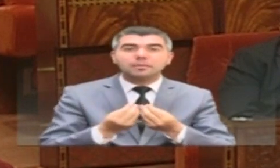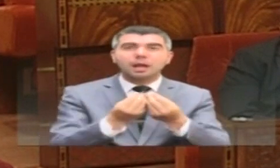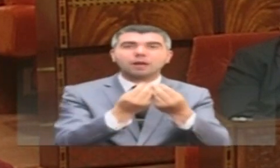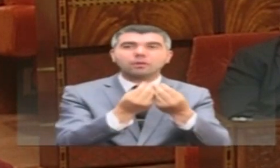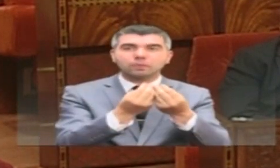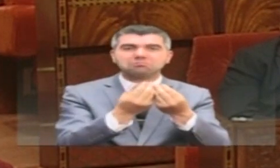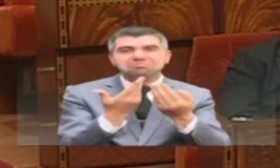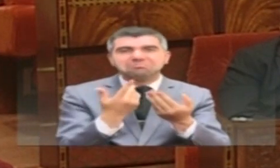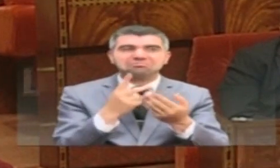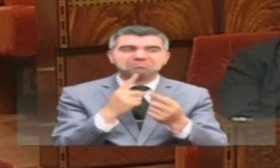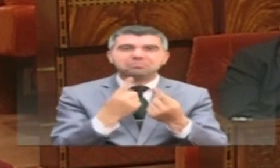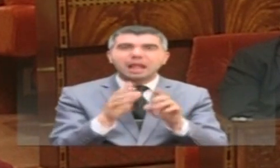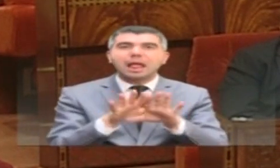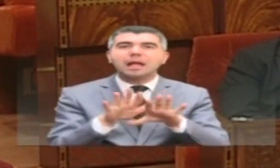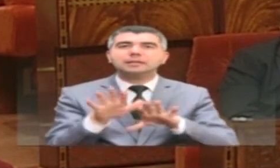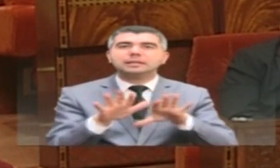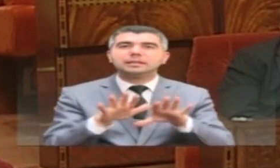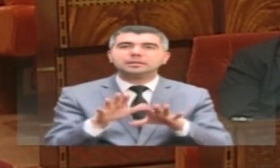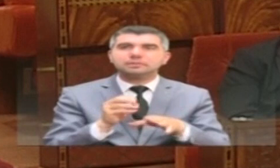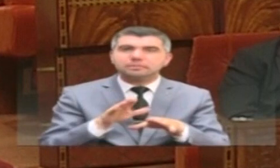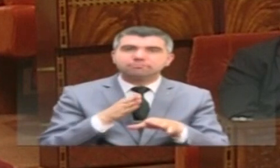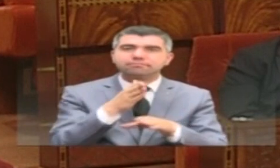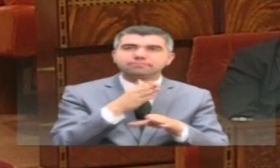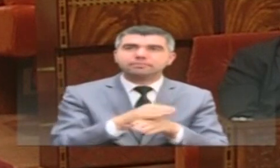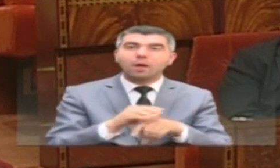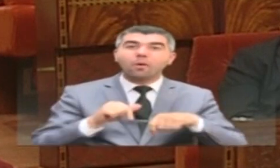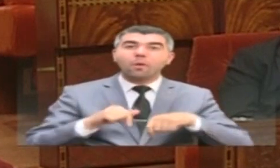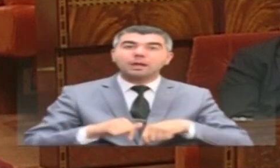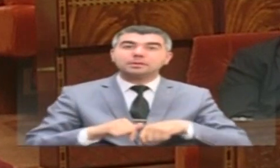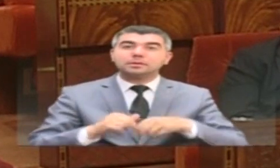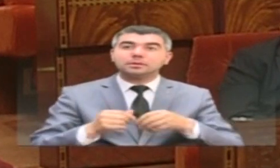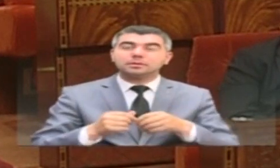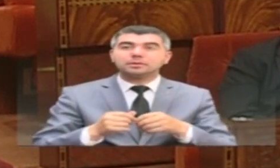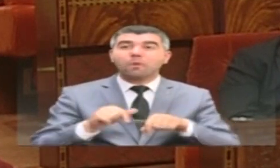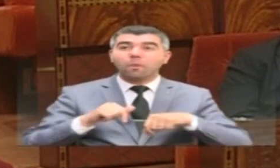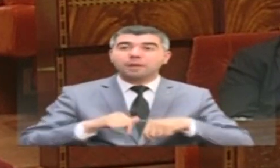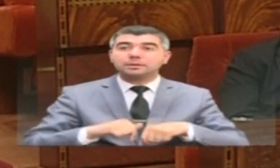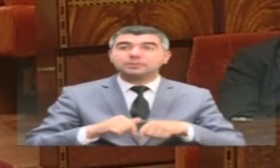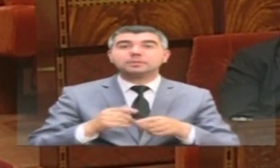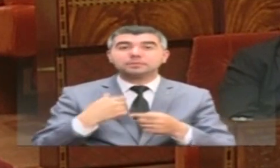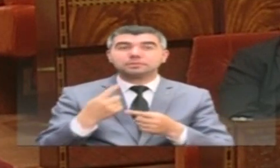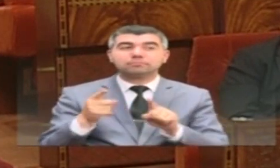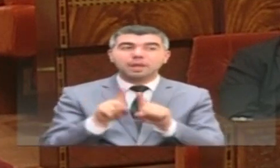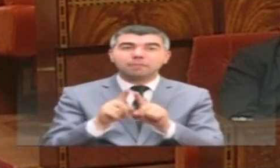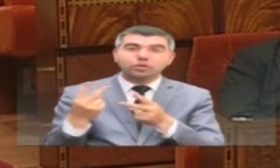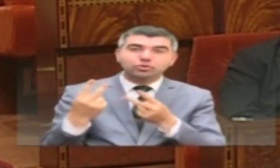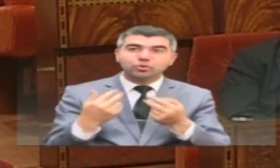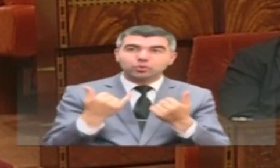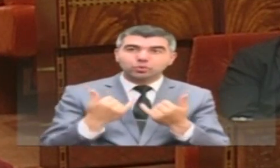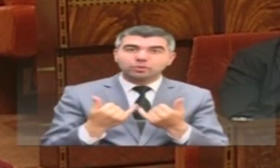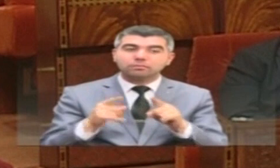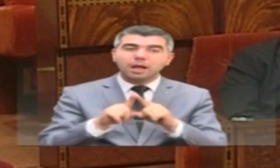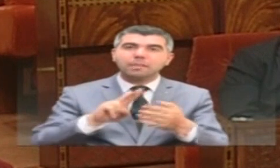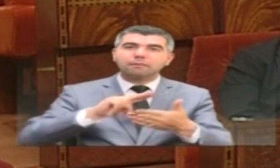في أكادير، وكان عدد من الوزراء اللي كان المفروض يكونوا حاضرين معنا اليوم كان مقرر أنهم غادي يكونوا في